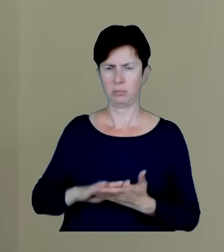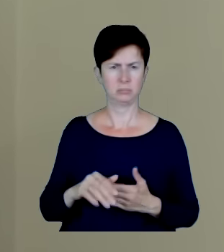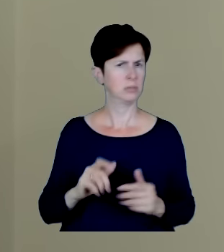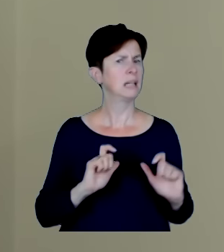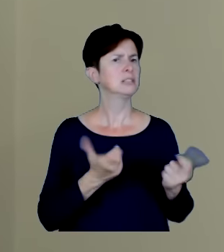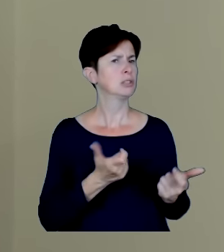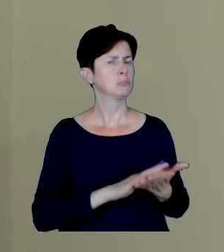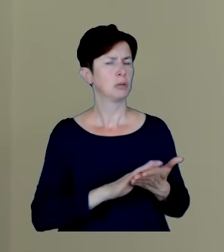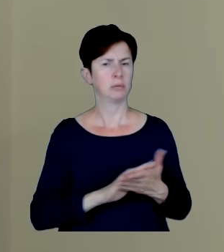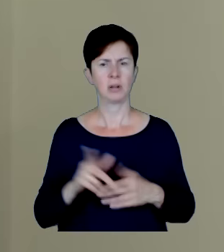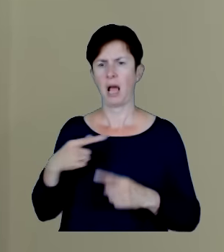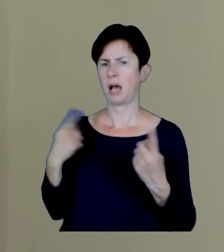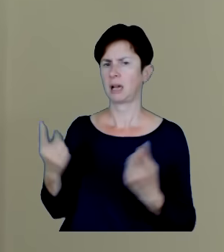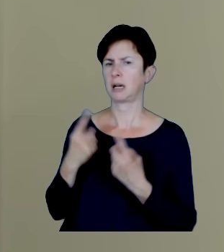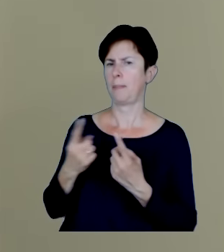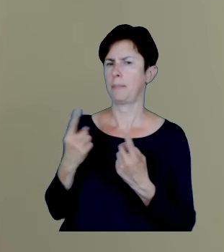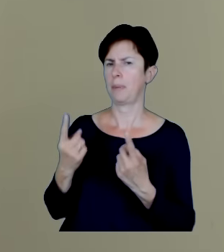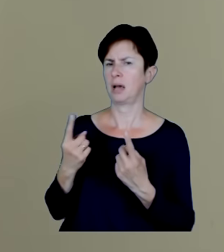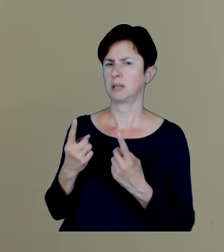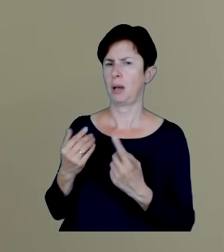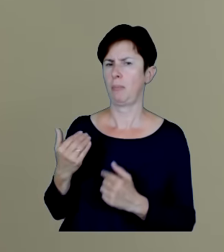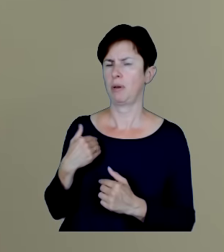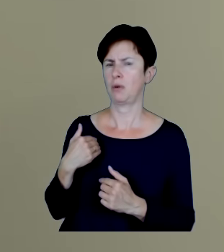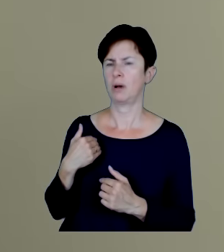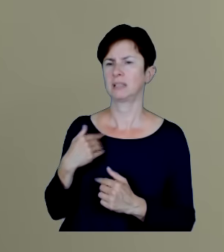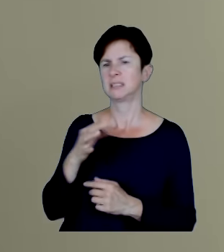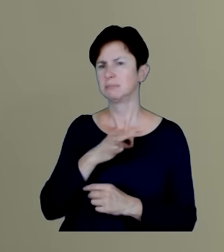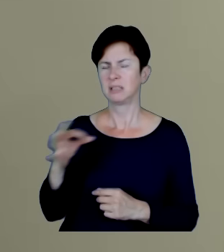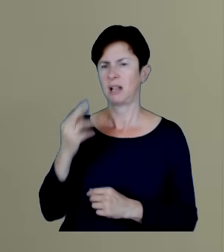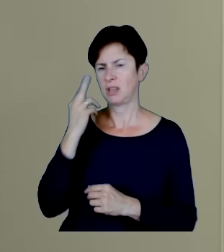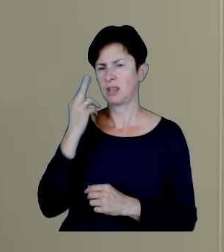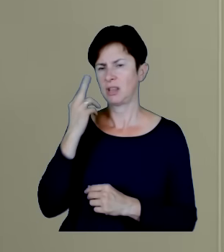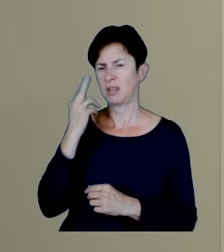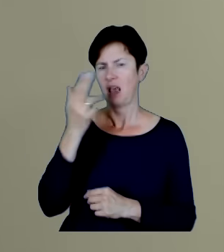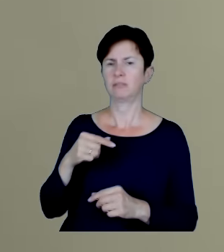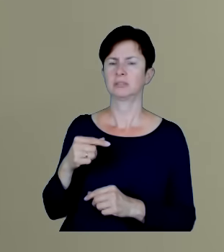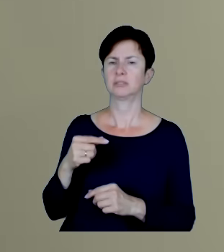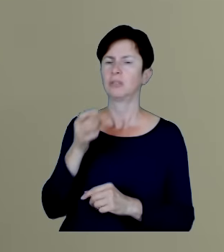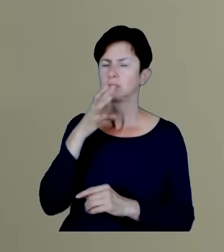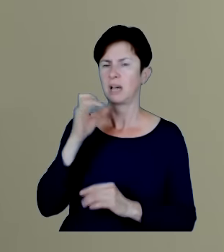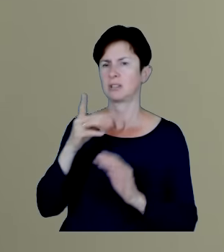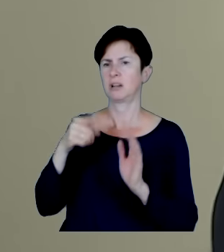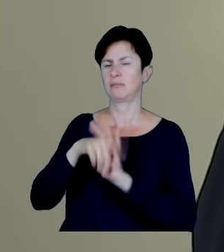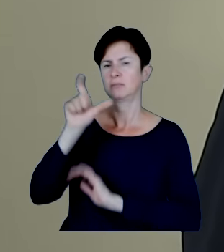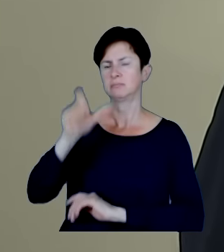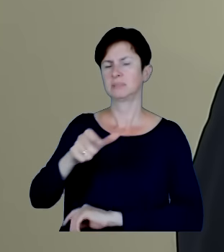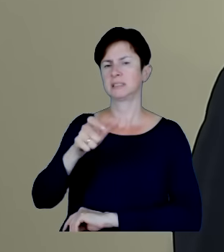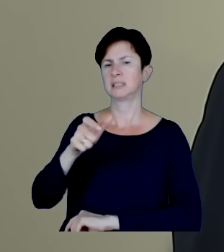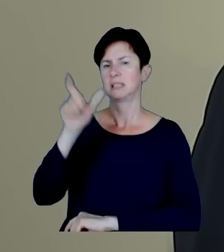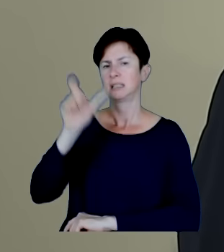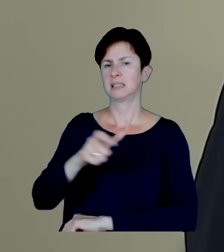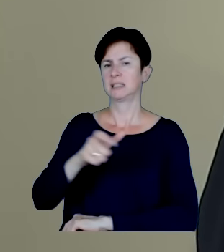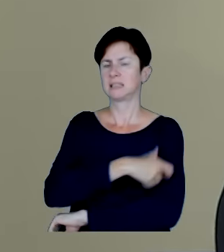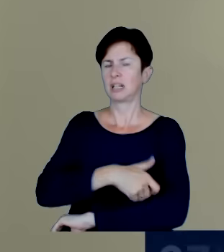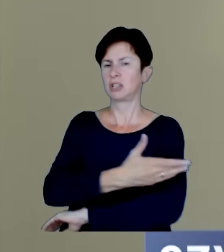tę kampanię, która wówczas była kampanią podsycającą nienawiść, oskarżenia wobec strażników granicznych, wobec Wojska Polskiego,